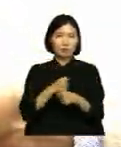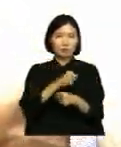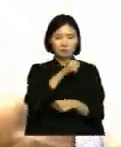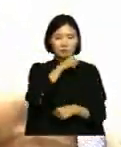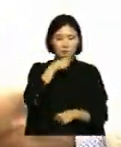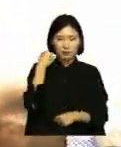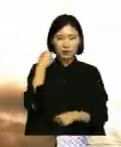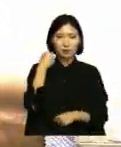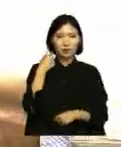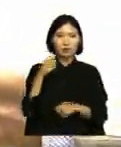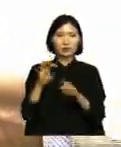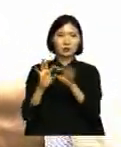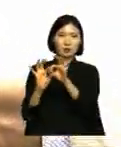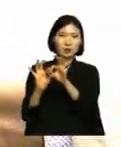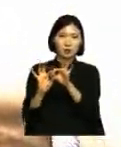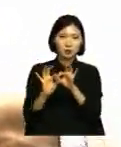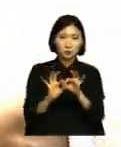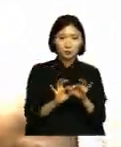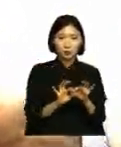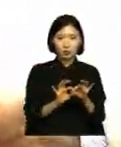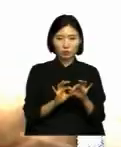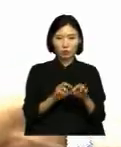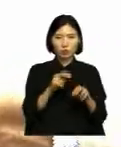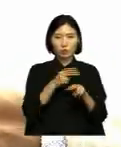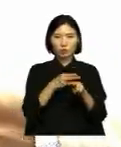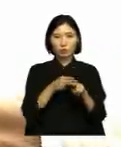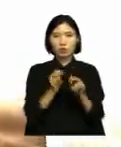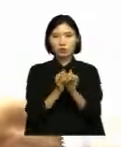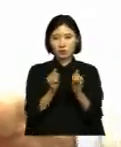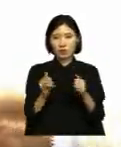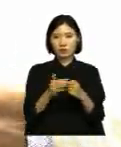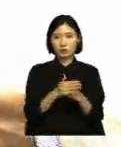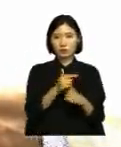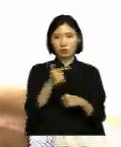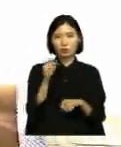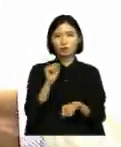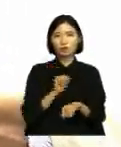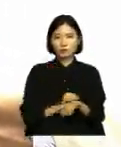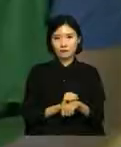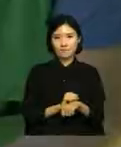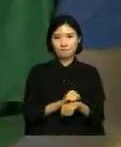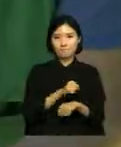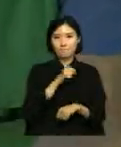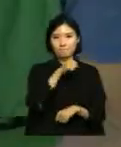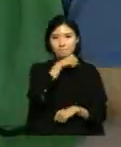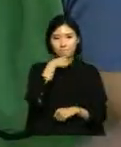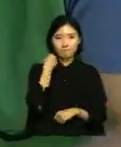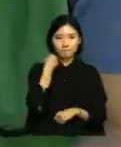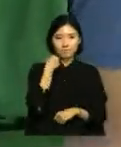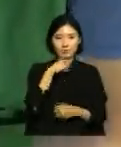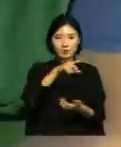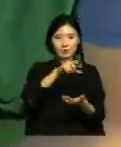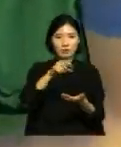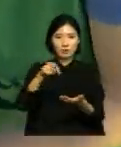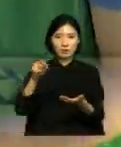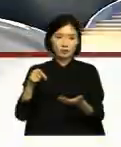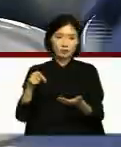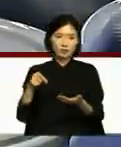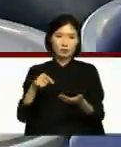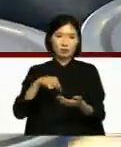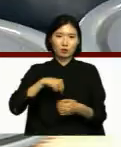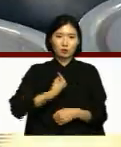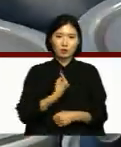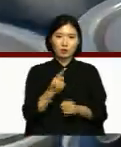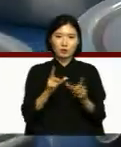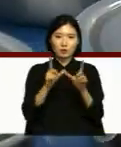다 여기 저 계속 하던 우리 저기 요리사님들이라 아주 잘하셔요. 맛있게. 밑반찬은 사각지대에 놓인